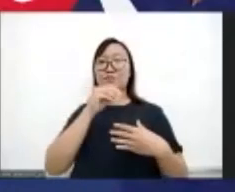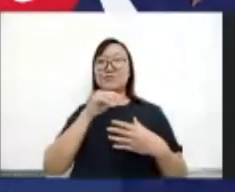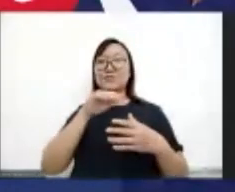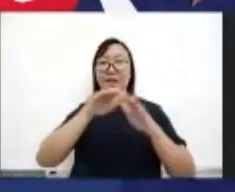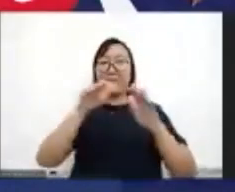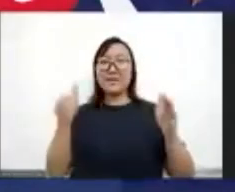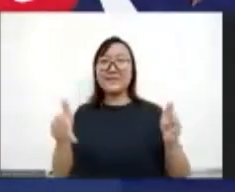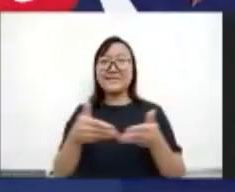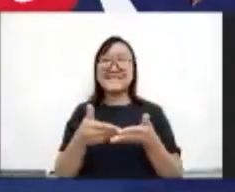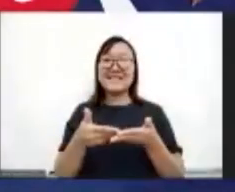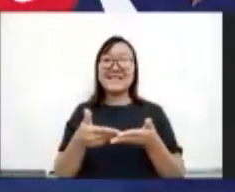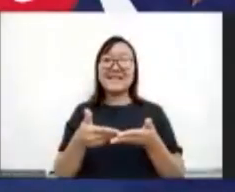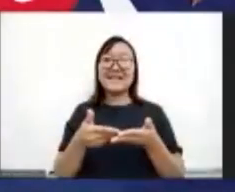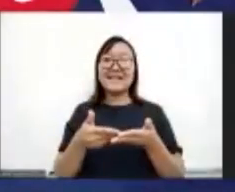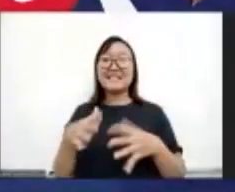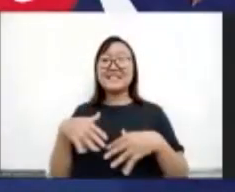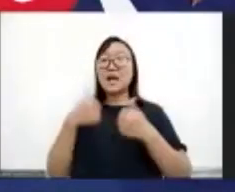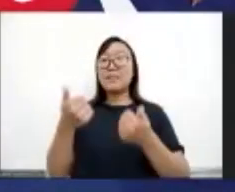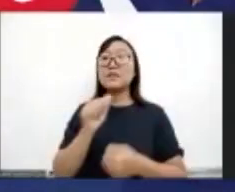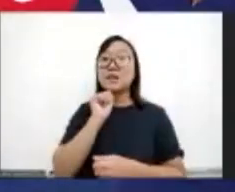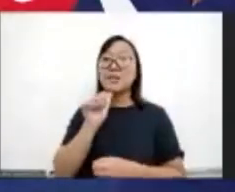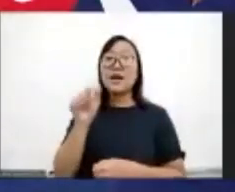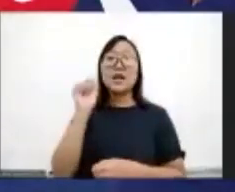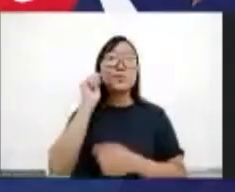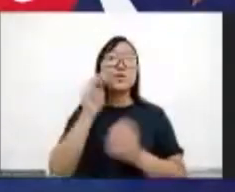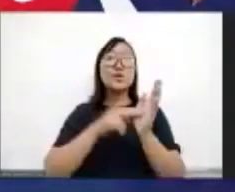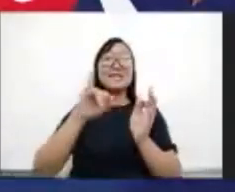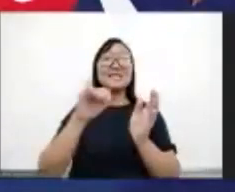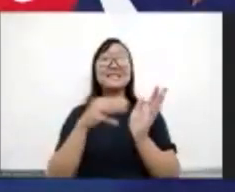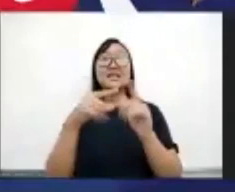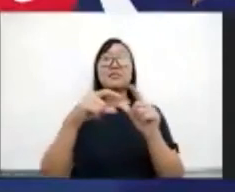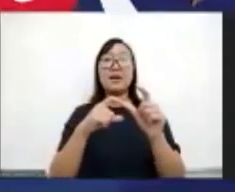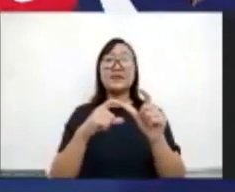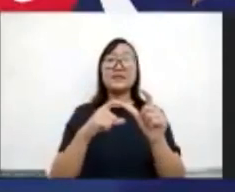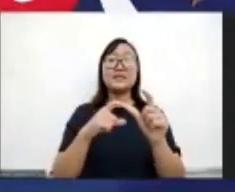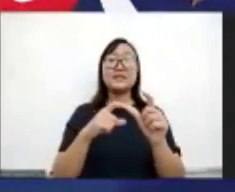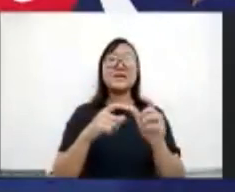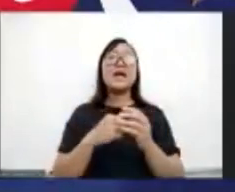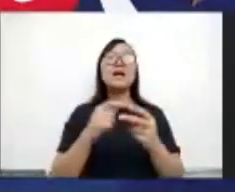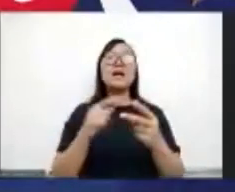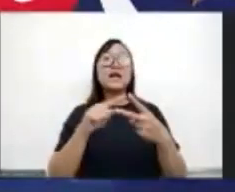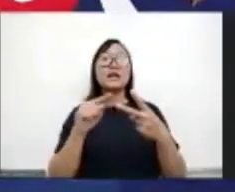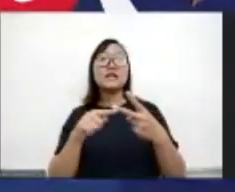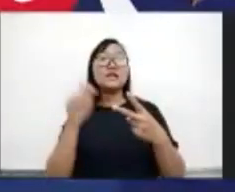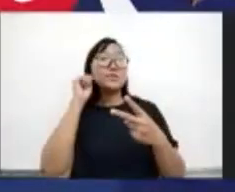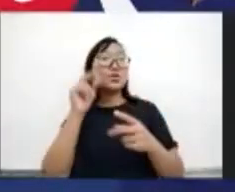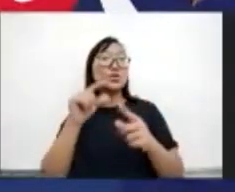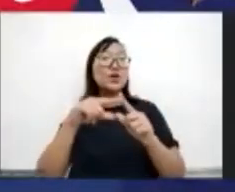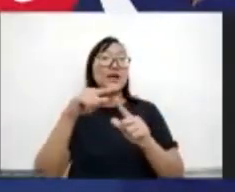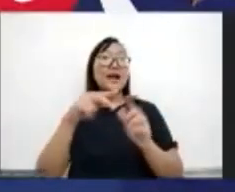elektronik selamat kepada ibunya Mas Aliyah dari Srikandi Sriwijaya dan kepada Ibu Ratna